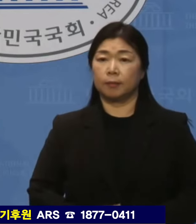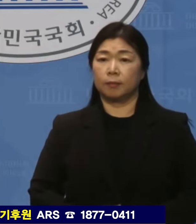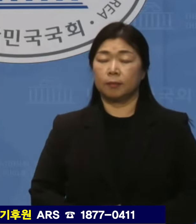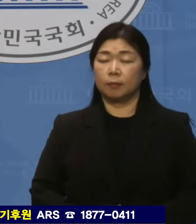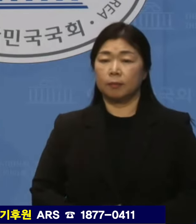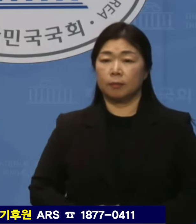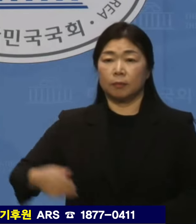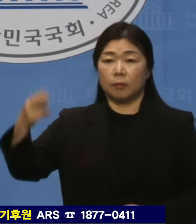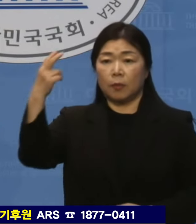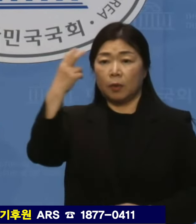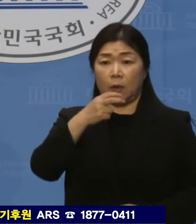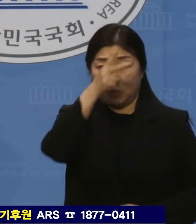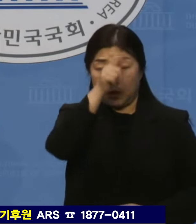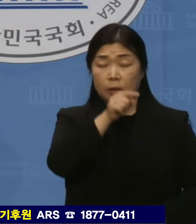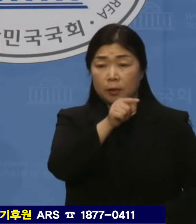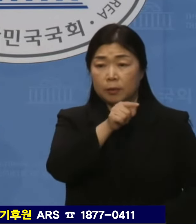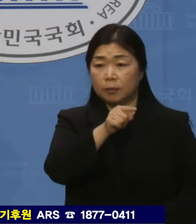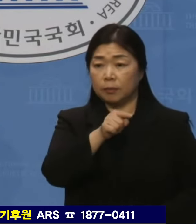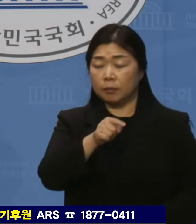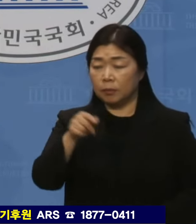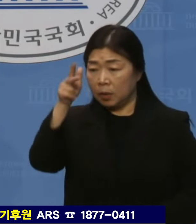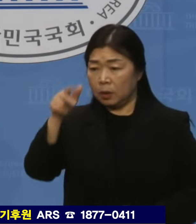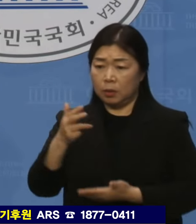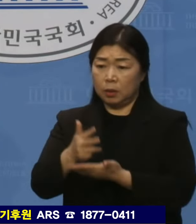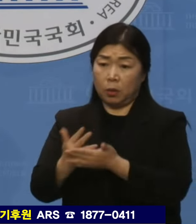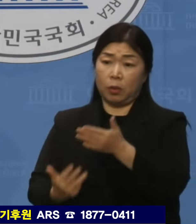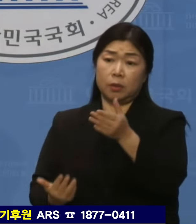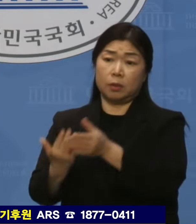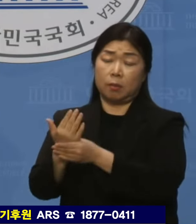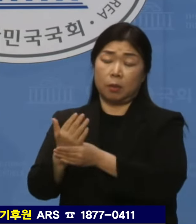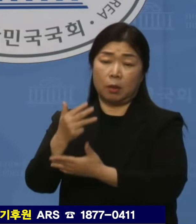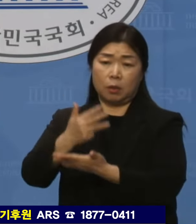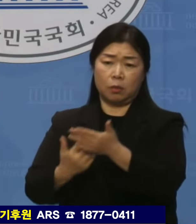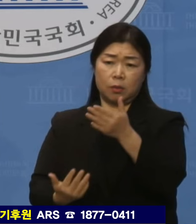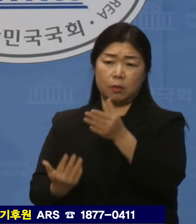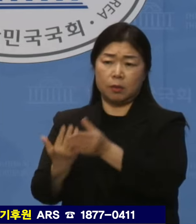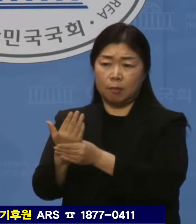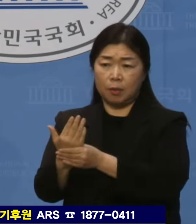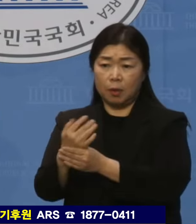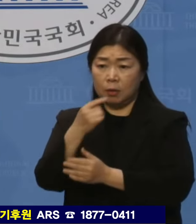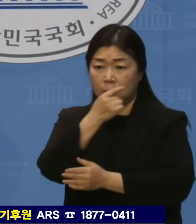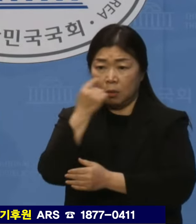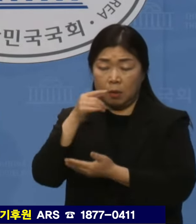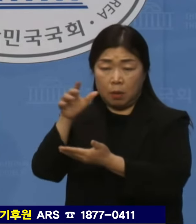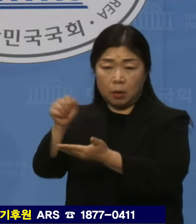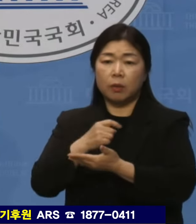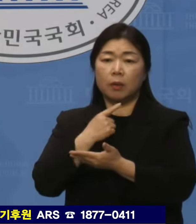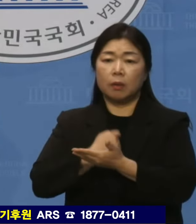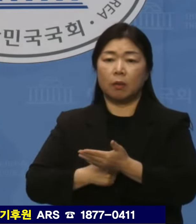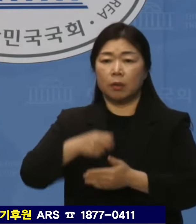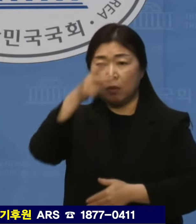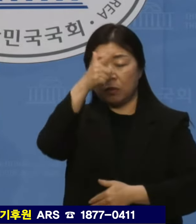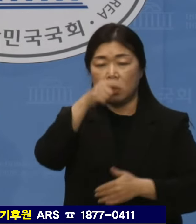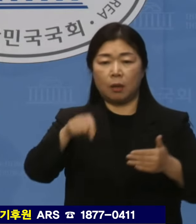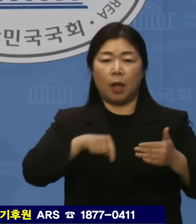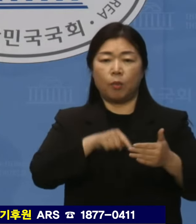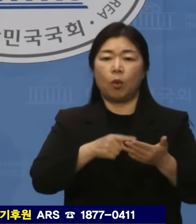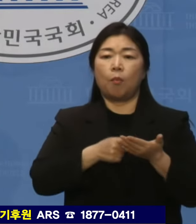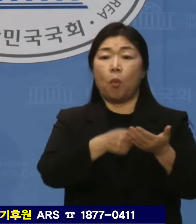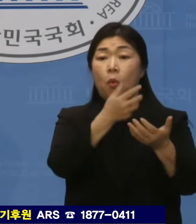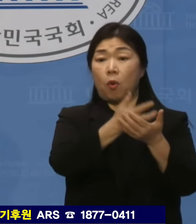검찰이 경찰의 이태원 참사 예견의 증거로 삼았던 경찰 내부